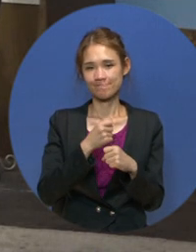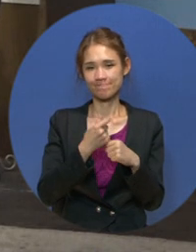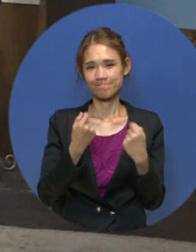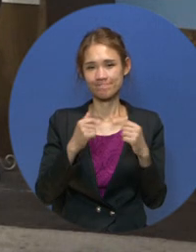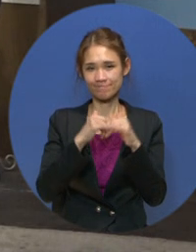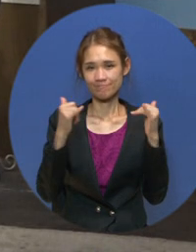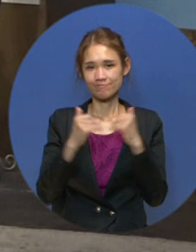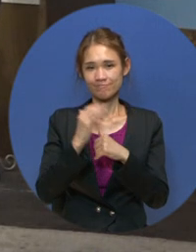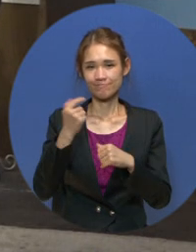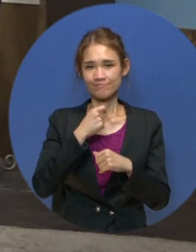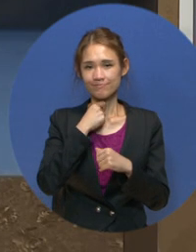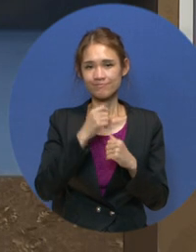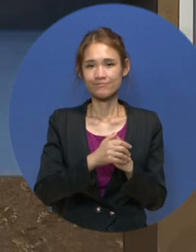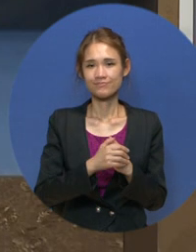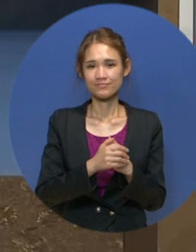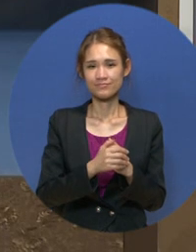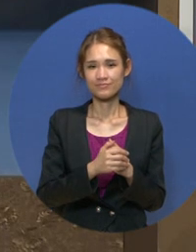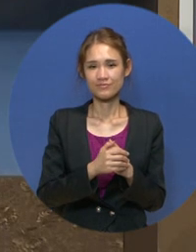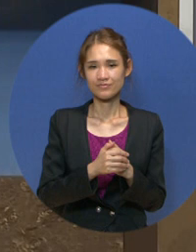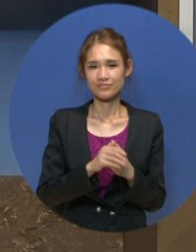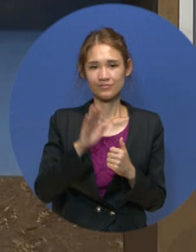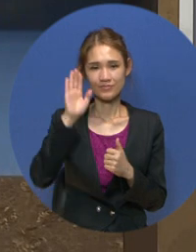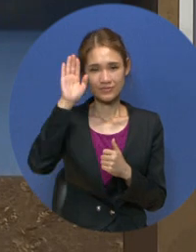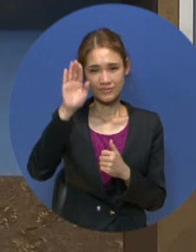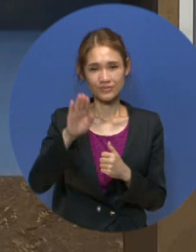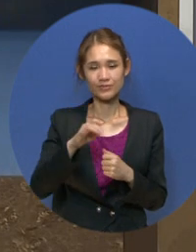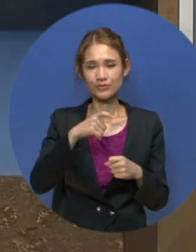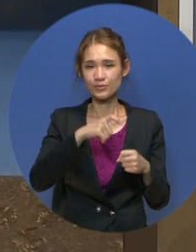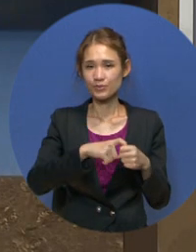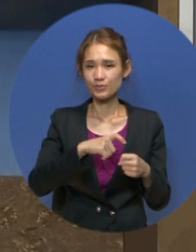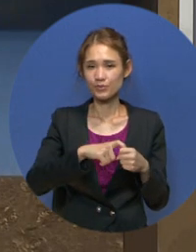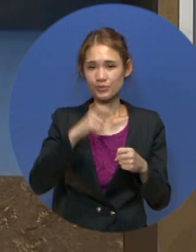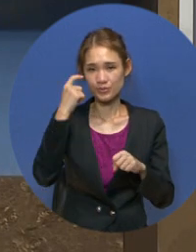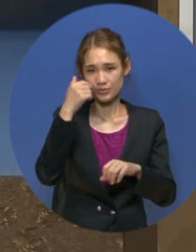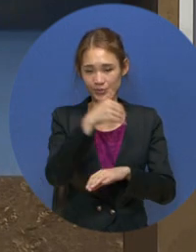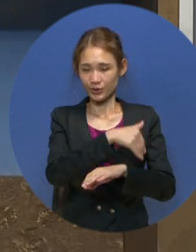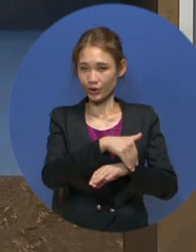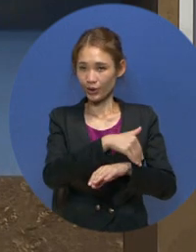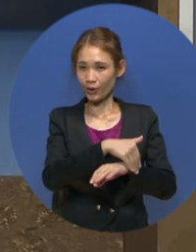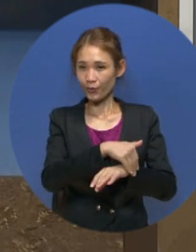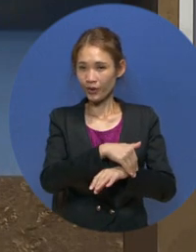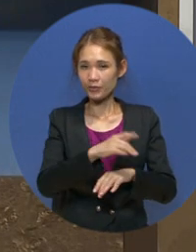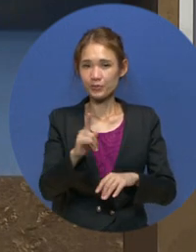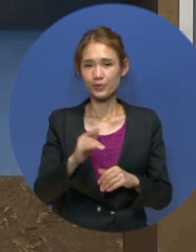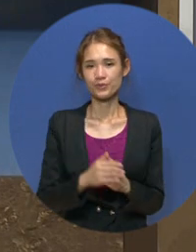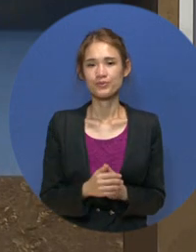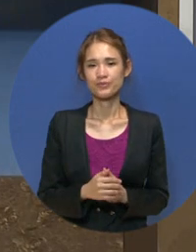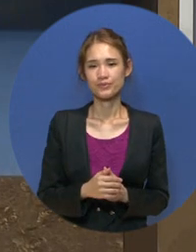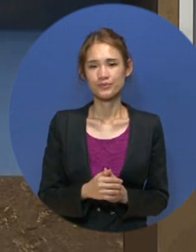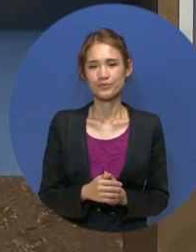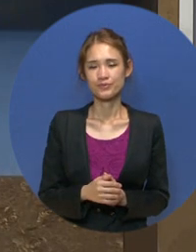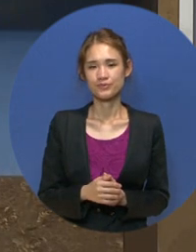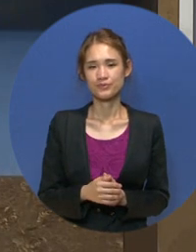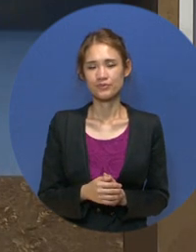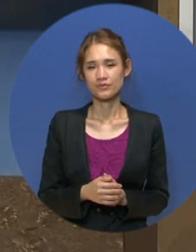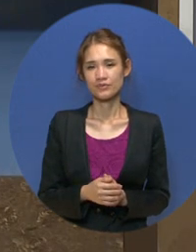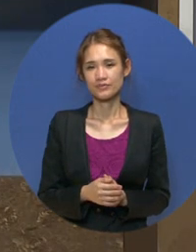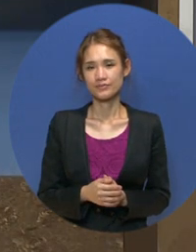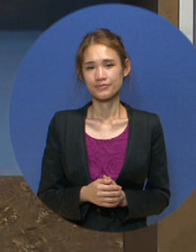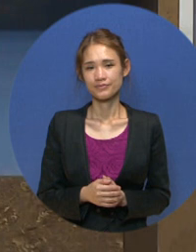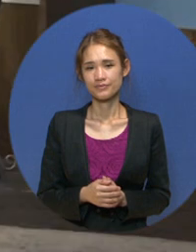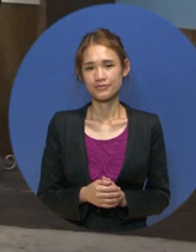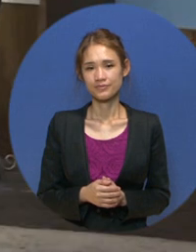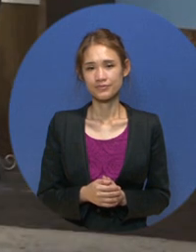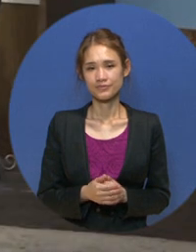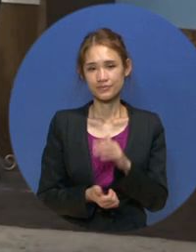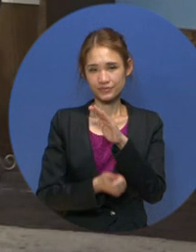사회가 됐으면 하는 바람입니다. 네. 그렇다면 이제 앞으로는 어떤 또 목표와 계획이 네. 있으신지 궁금하거든요.